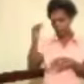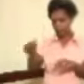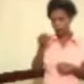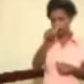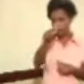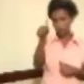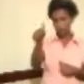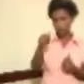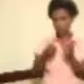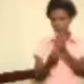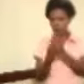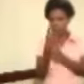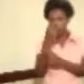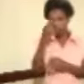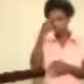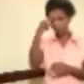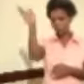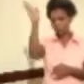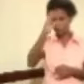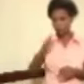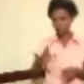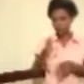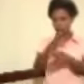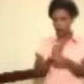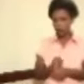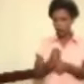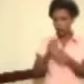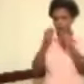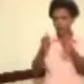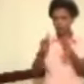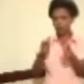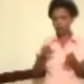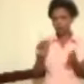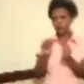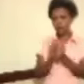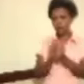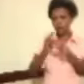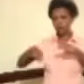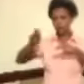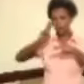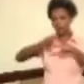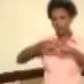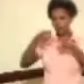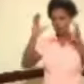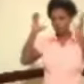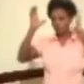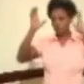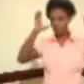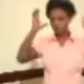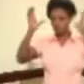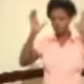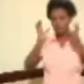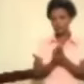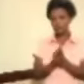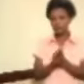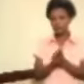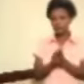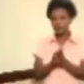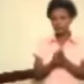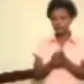que nous pas recevoir tout de suite choc, augmentation des prix sur le plan international. Et puis,